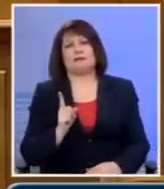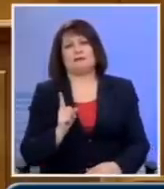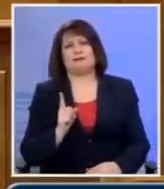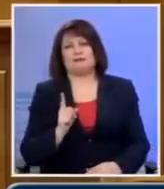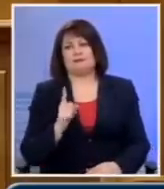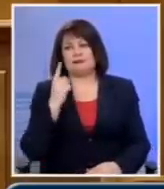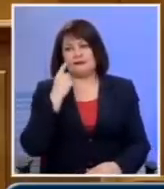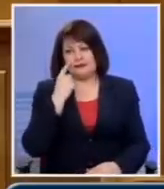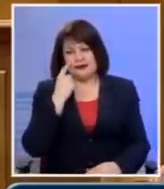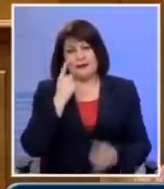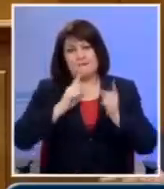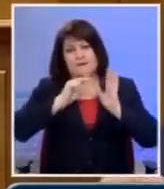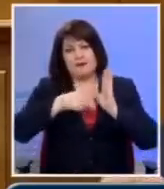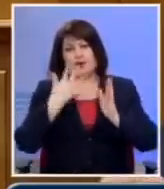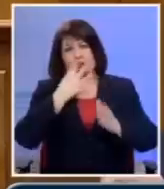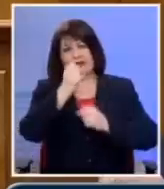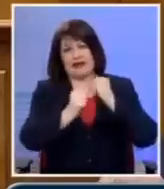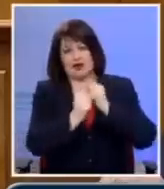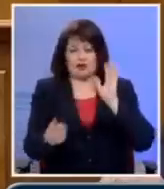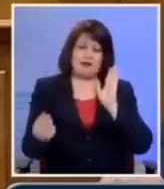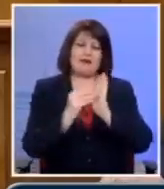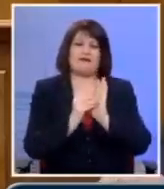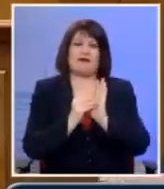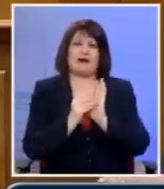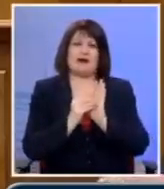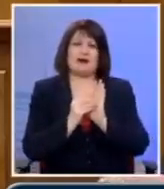να εντάξουμε τη μνημονιακή πενταετία σε ένα